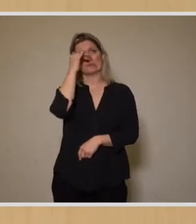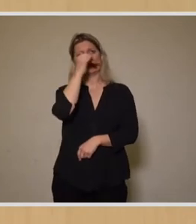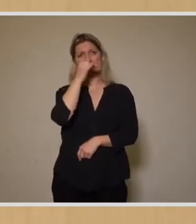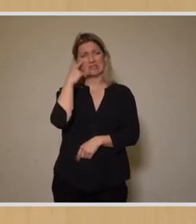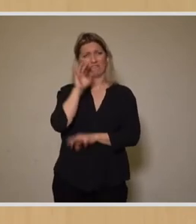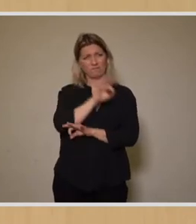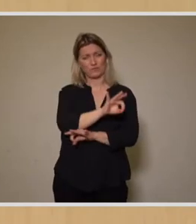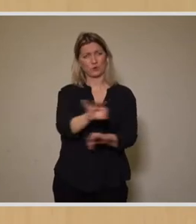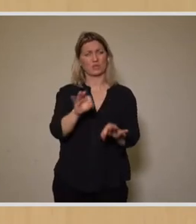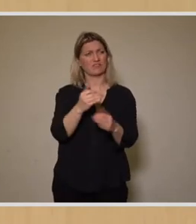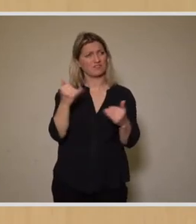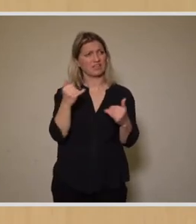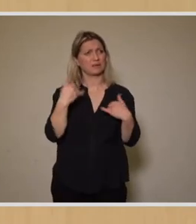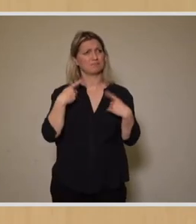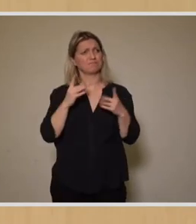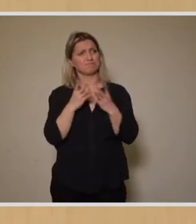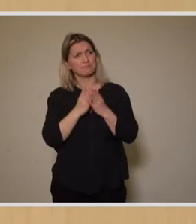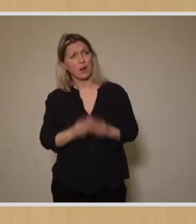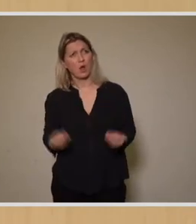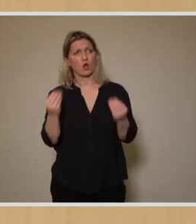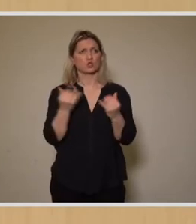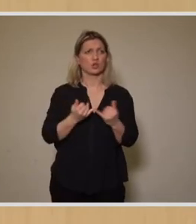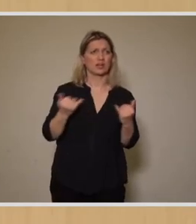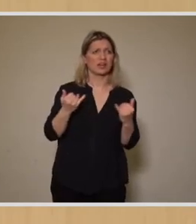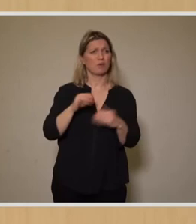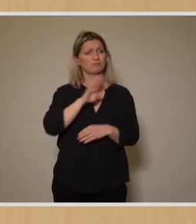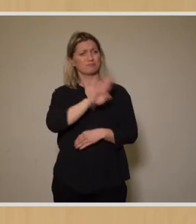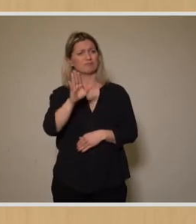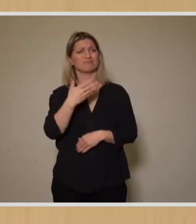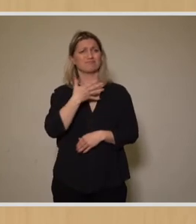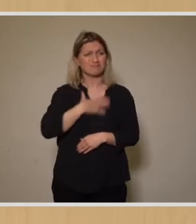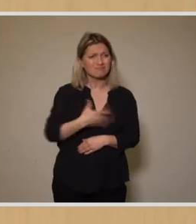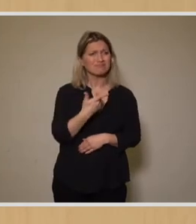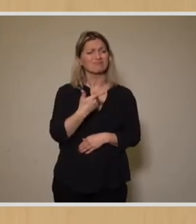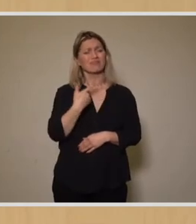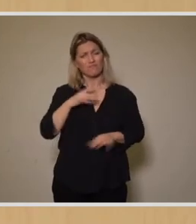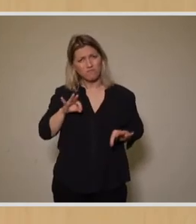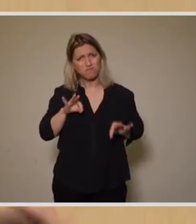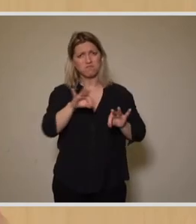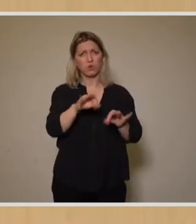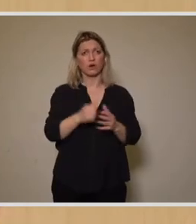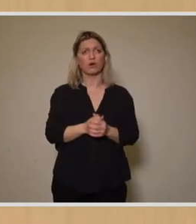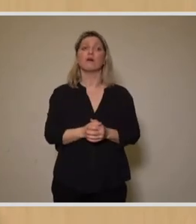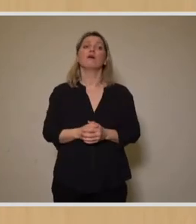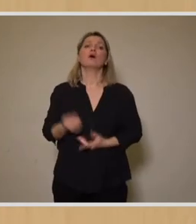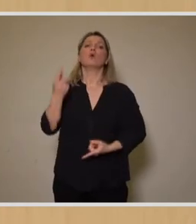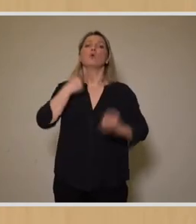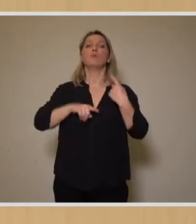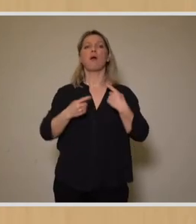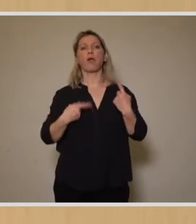können wir Lösungen finden, um diesen Willen Geltung zu verschaffen und nicht, welche Gründe können